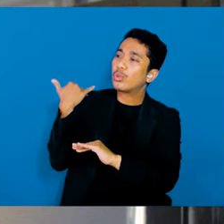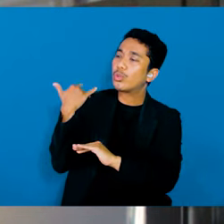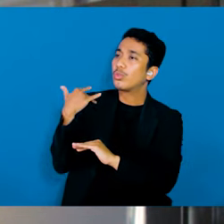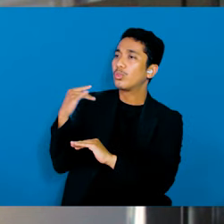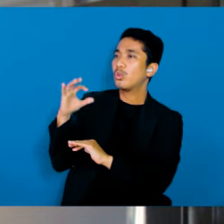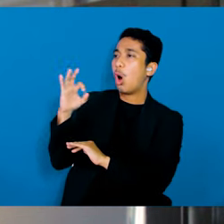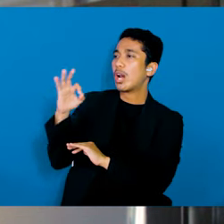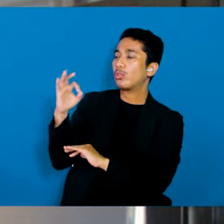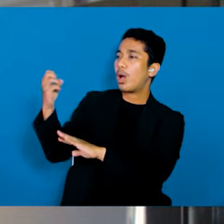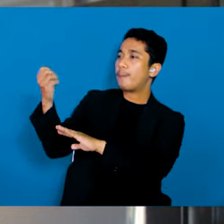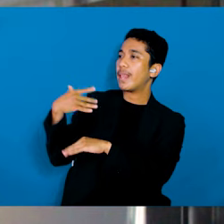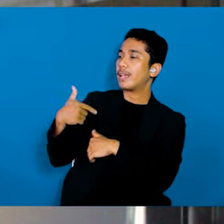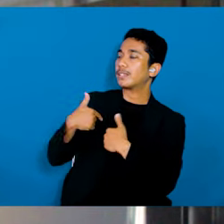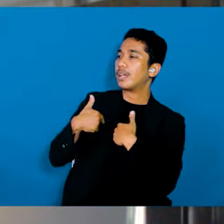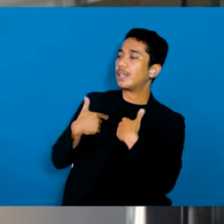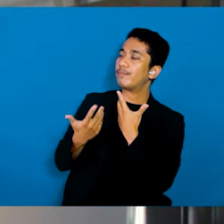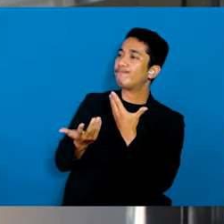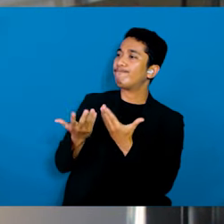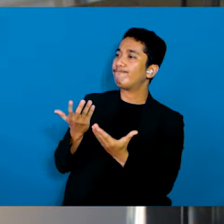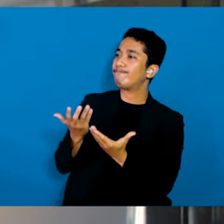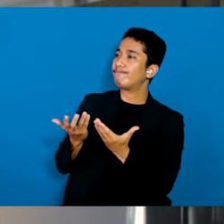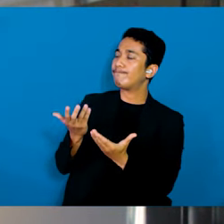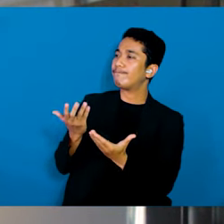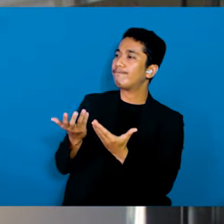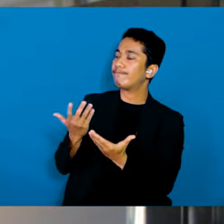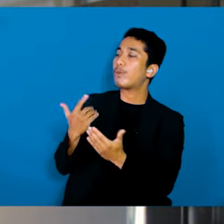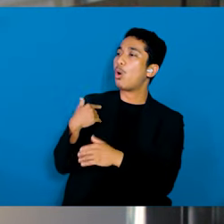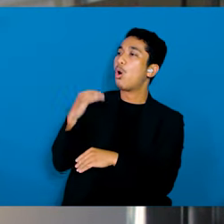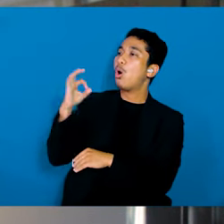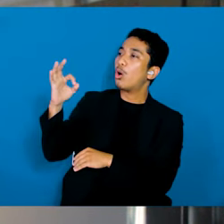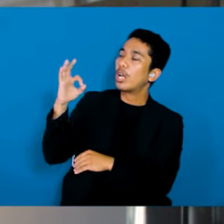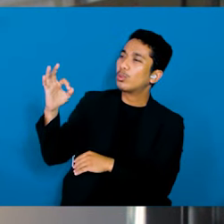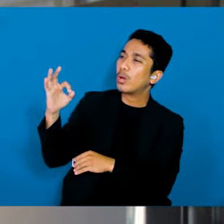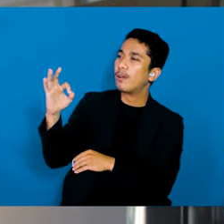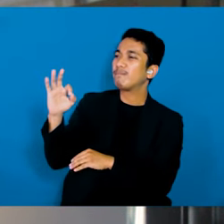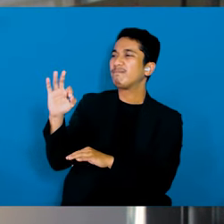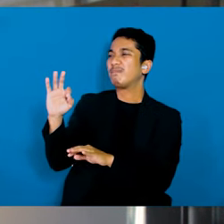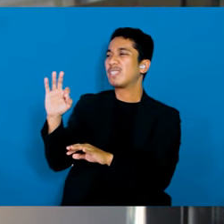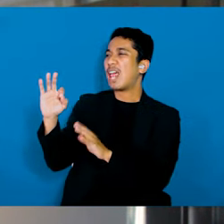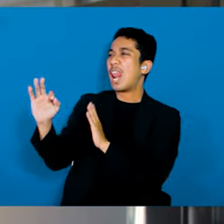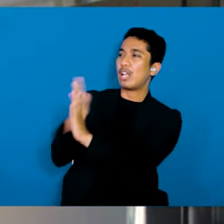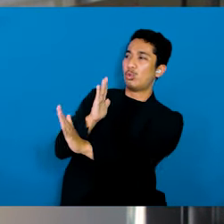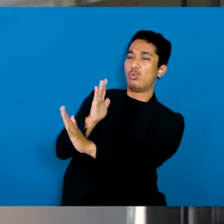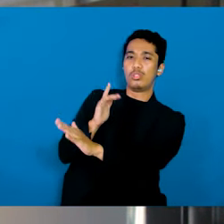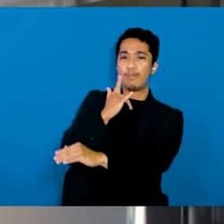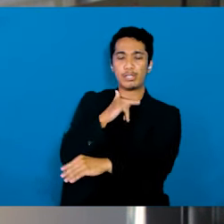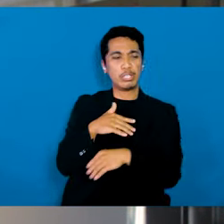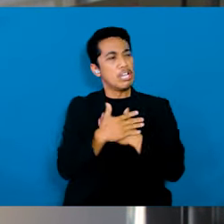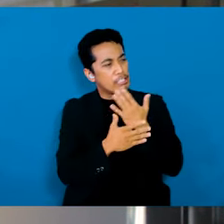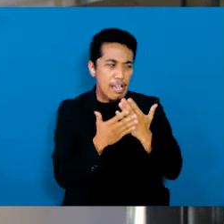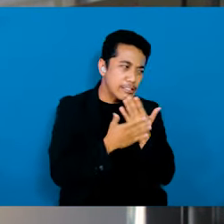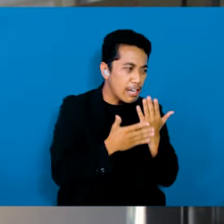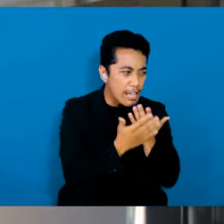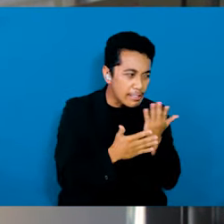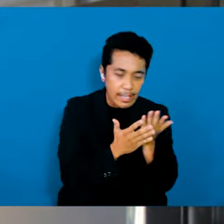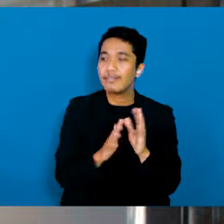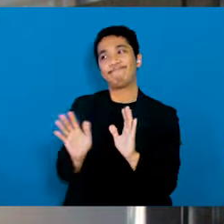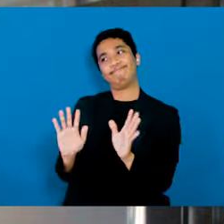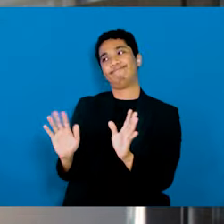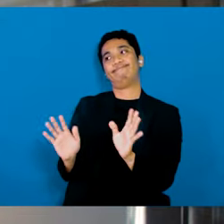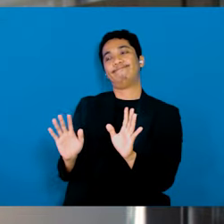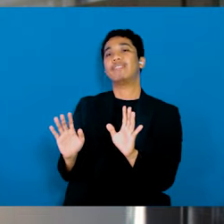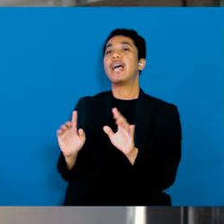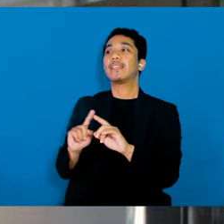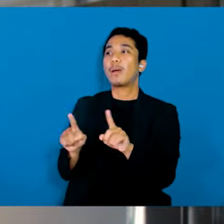ketika orang tua ngasih tahu saya itu, memang orang tua selalu tidak langsung sayang kayak bukan begitu,